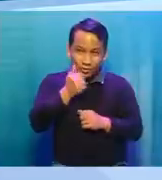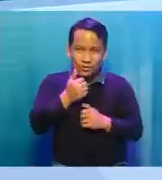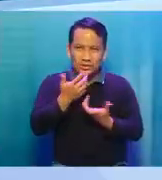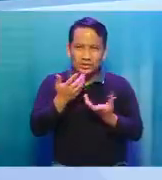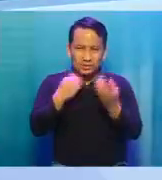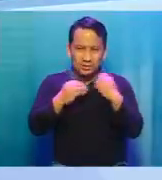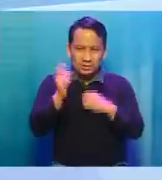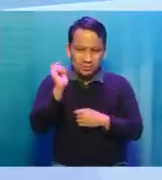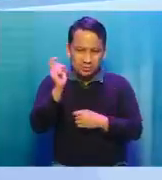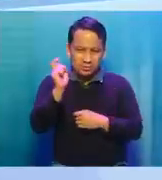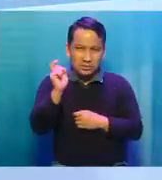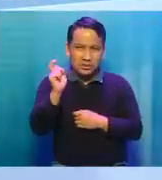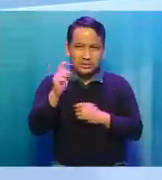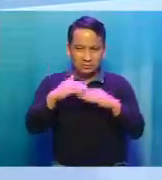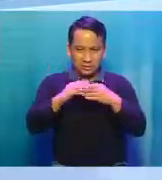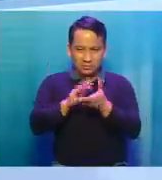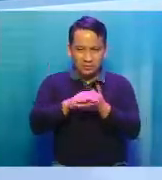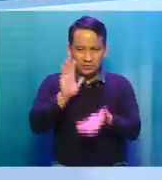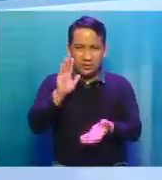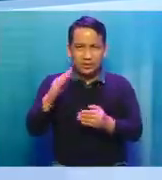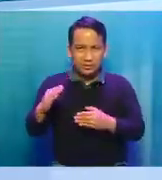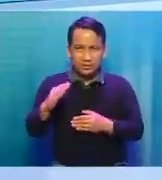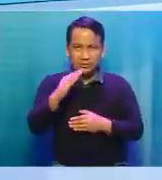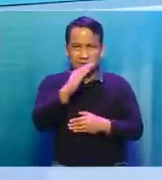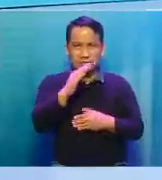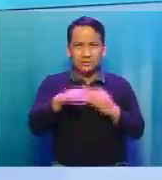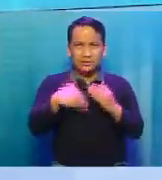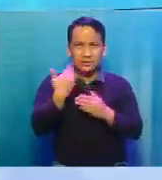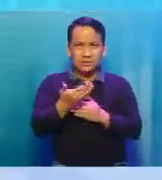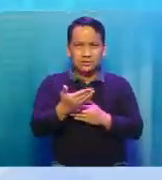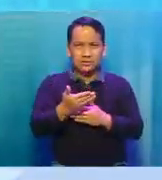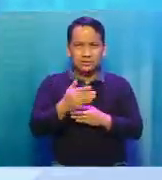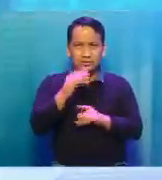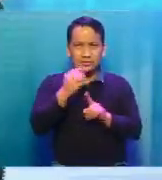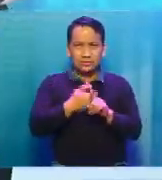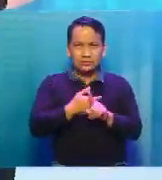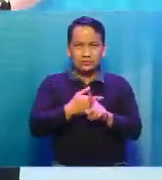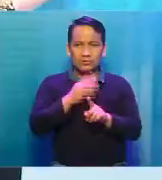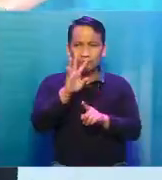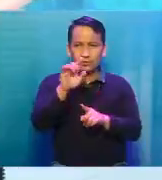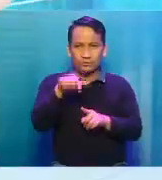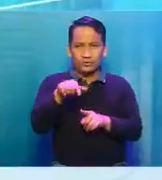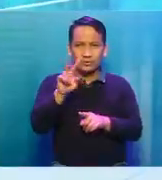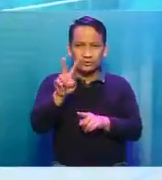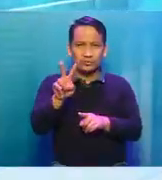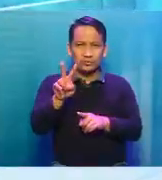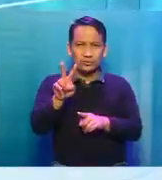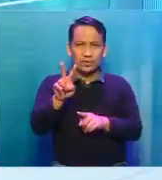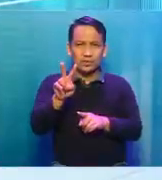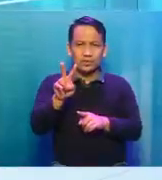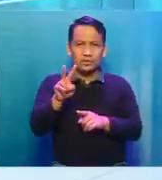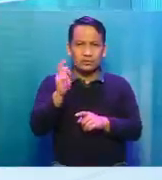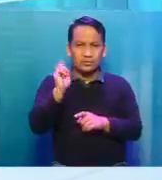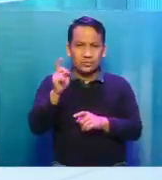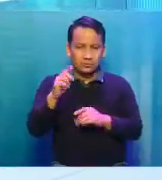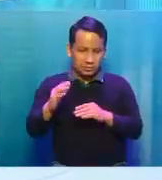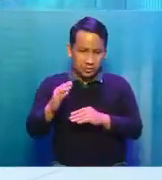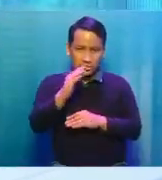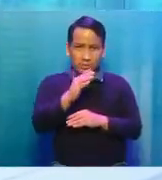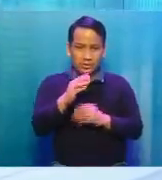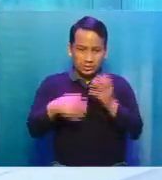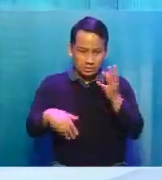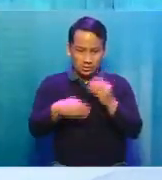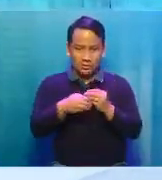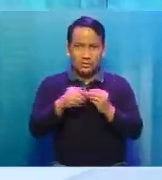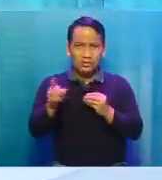ng pagbilis ng inflation. At pagdating po nitong Enero, 4.2% na ang inflation na